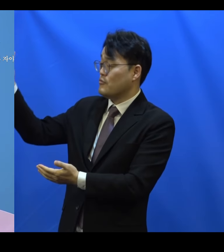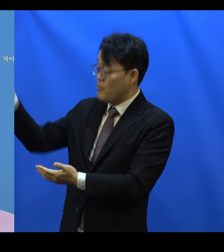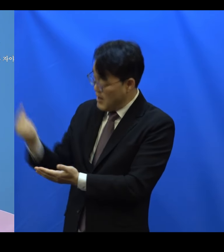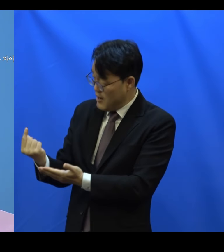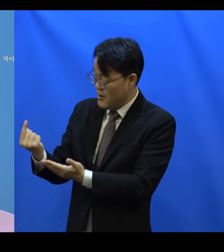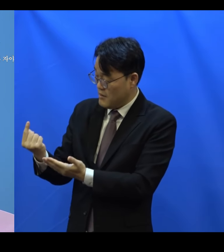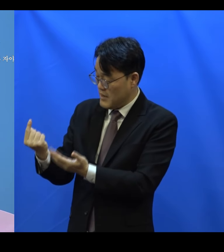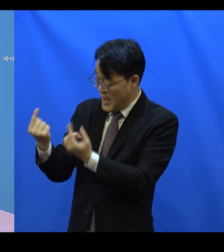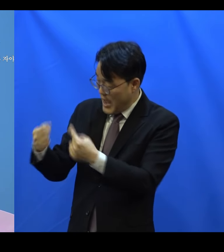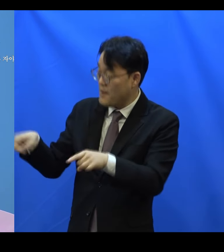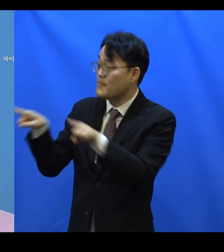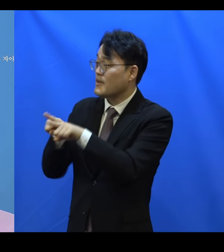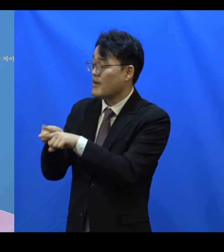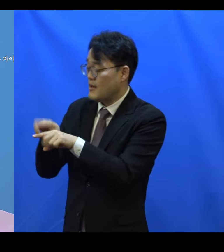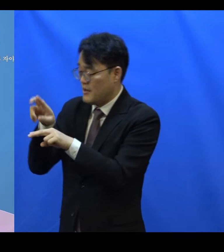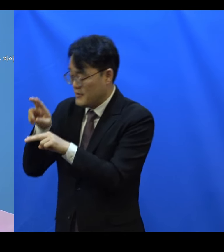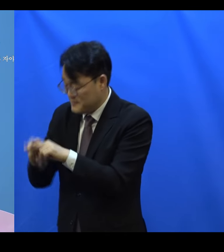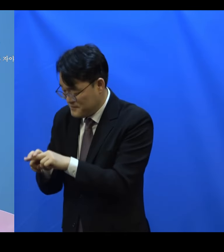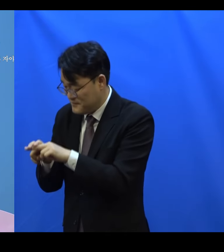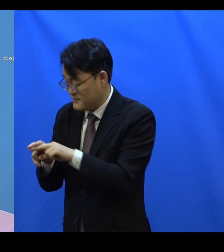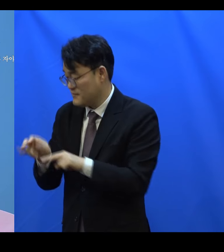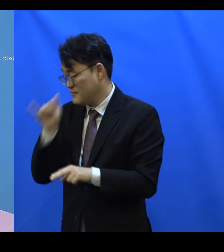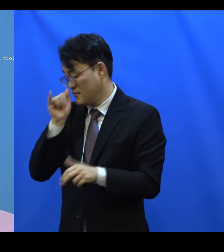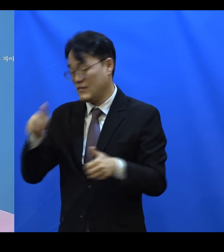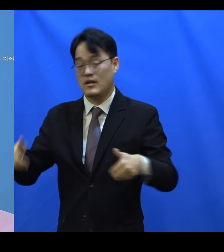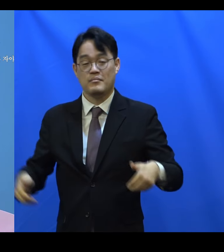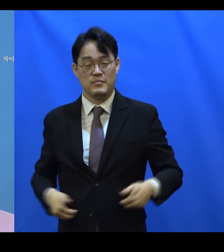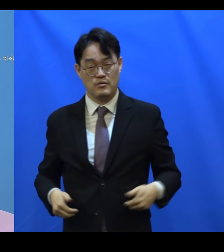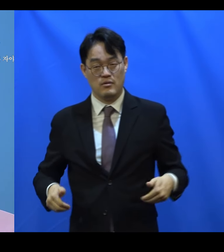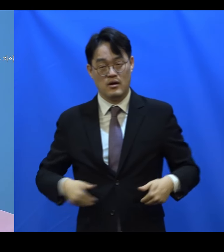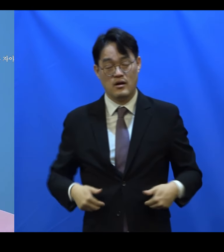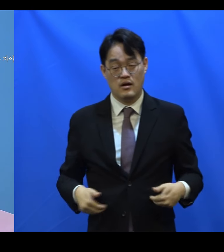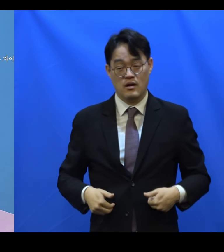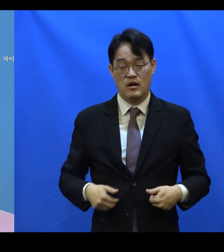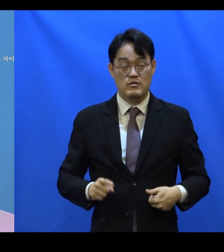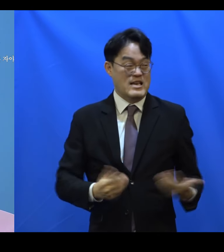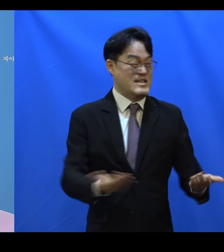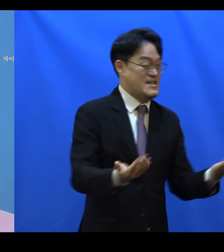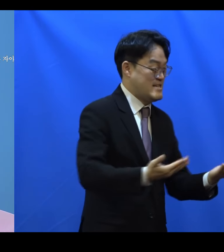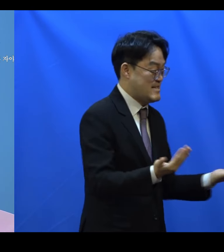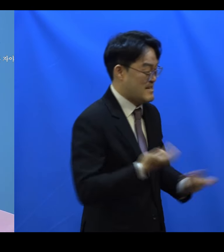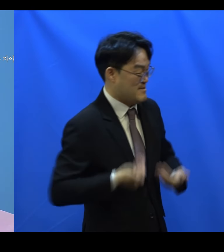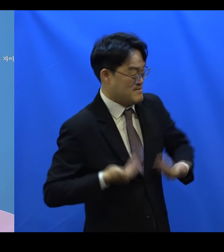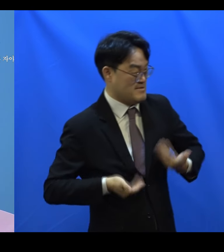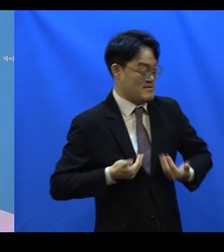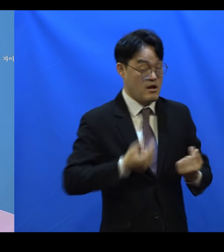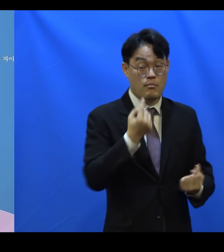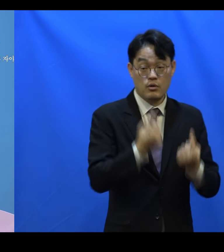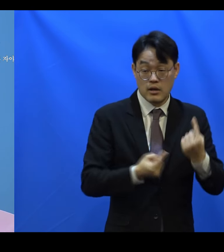하면 안 돼요. 그분 앞에 앉아 있어야 돼요. 의식적으로 주님에게 피해야 한다는 거예요.